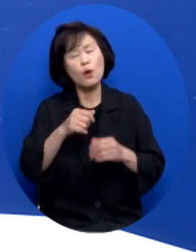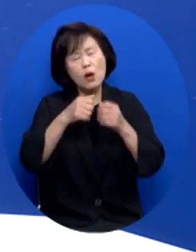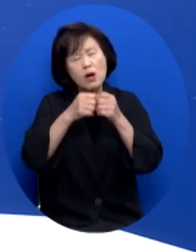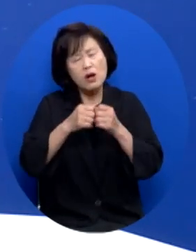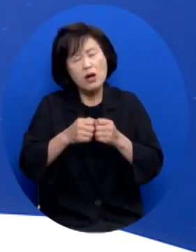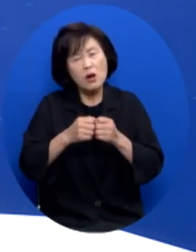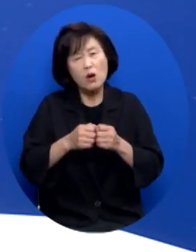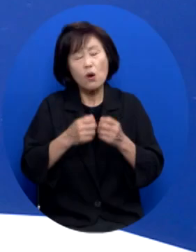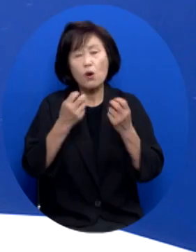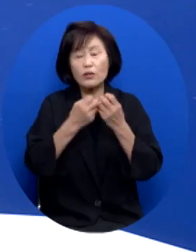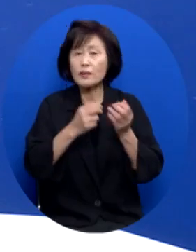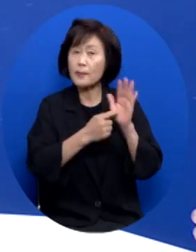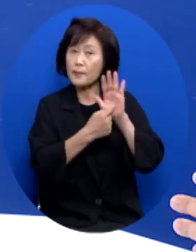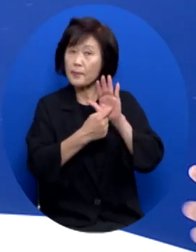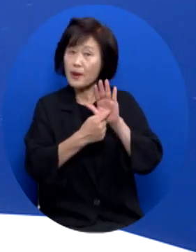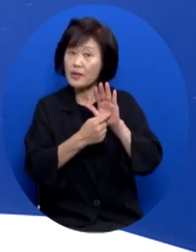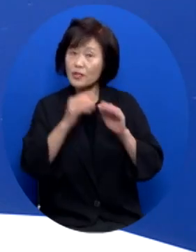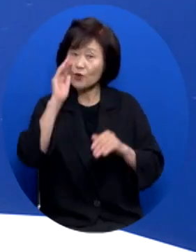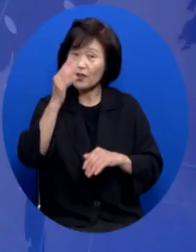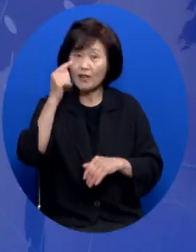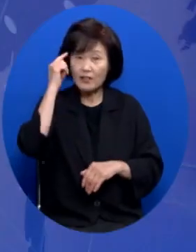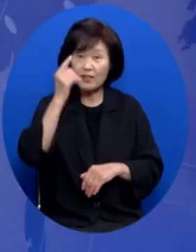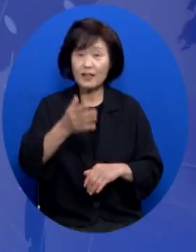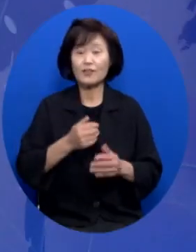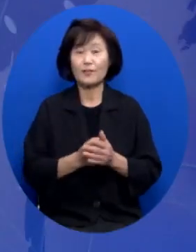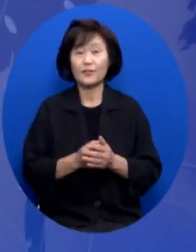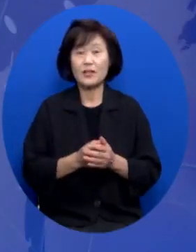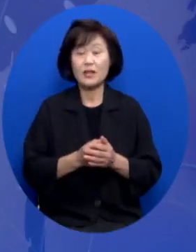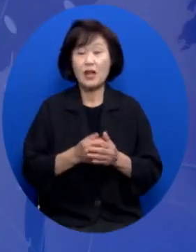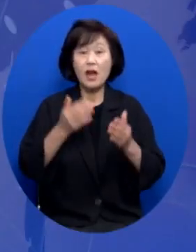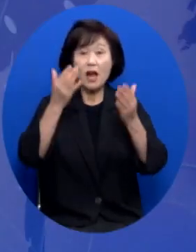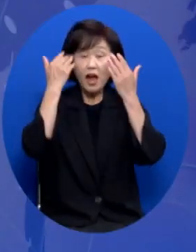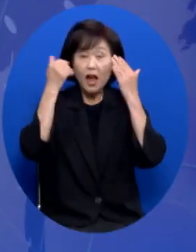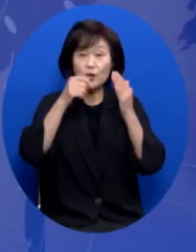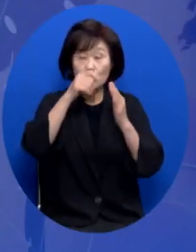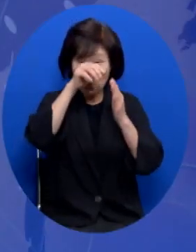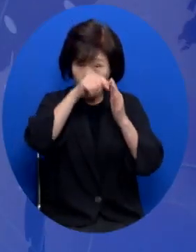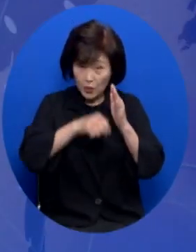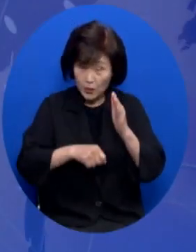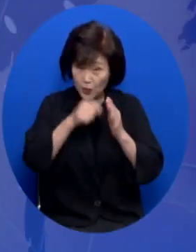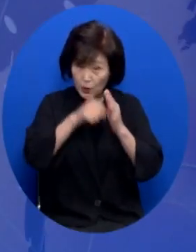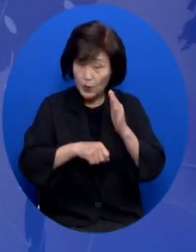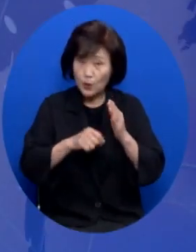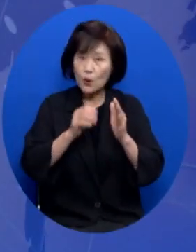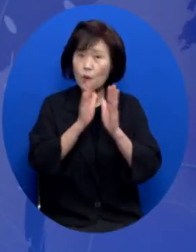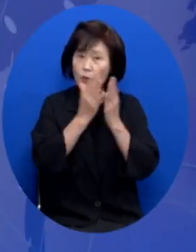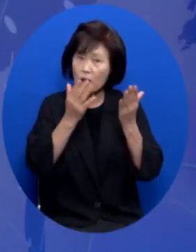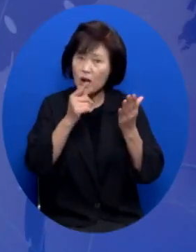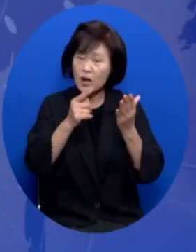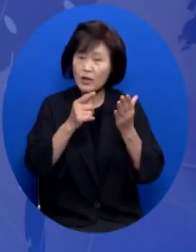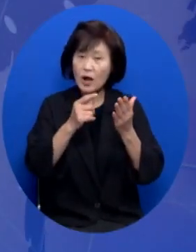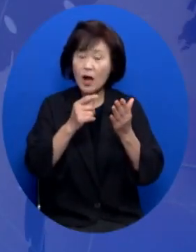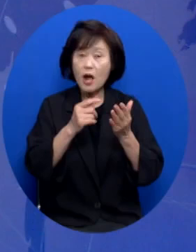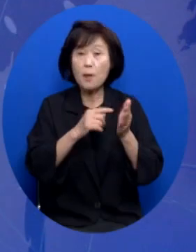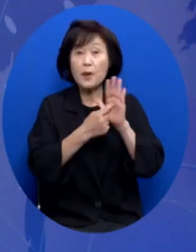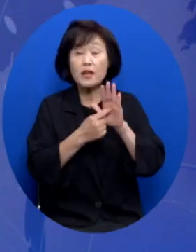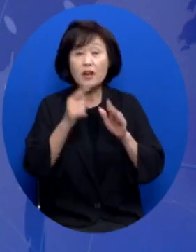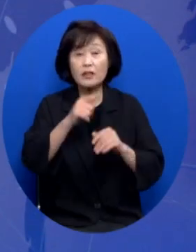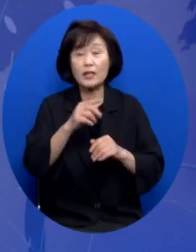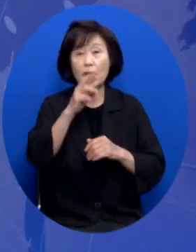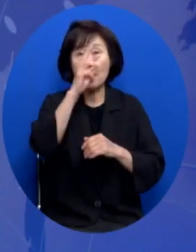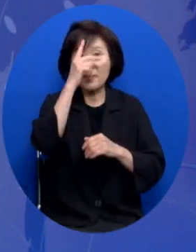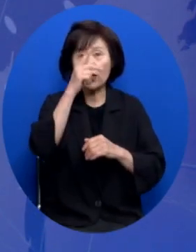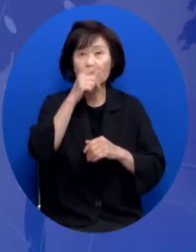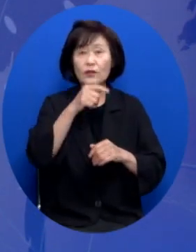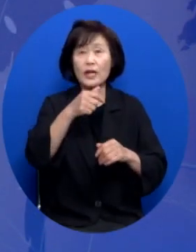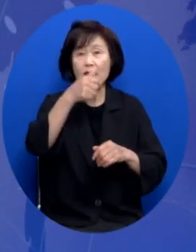구체적으로 어떻게 알려지게 된 건가요? 네, 이 학적부를 둘러싼 비밀이 우연히 모습을 드러낸 건 박창환